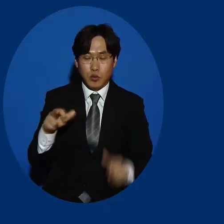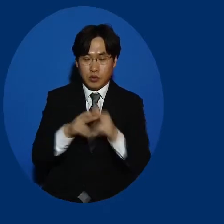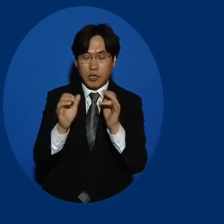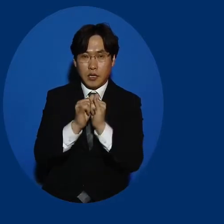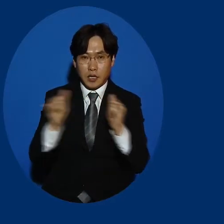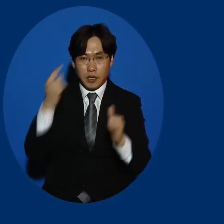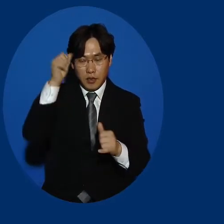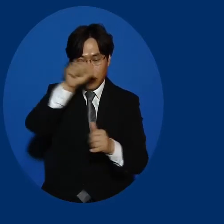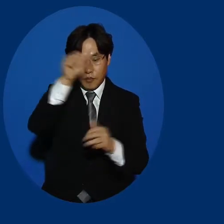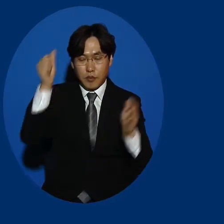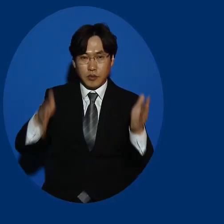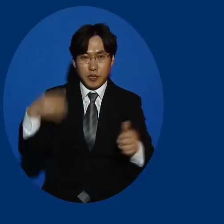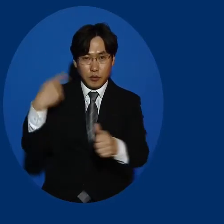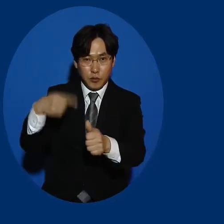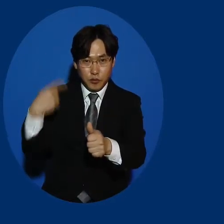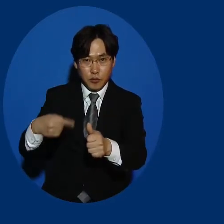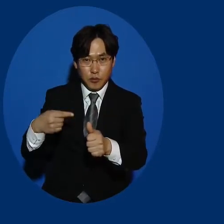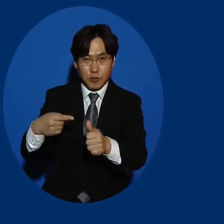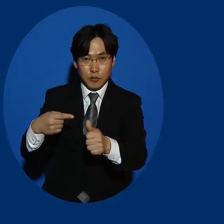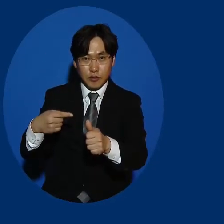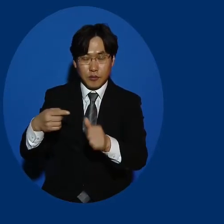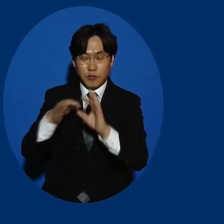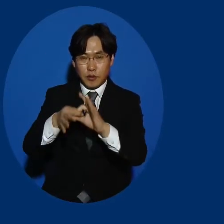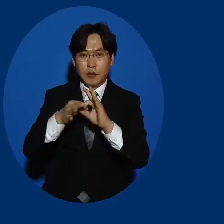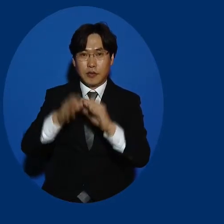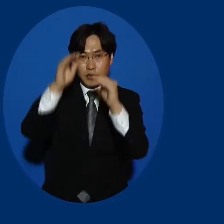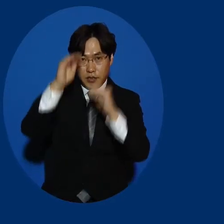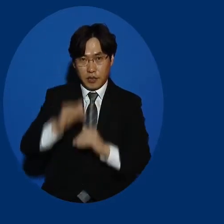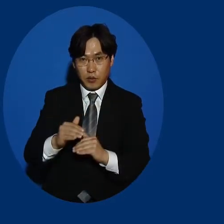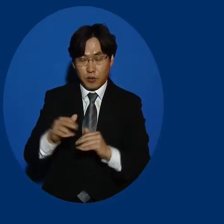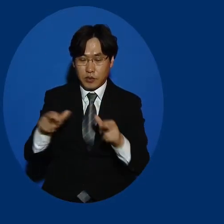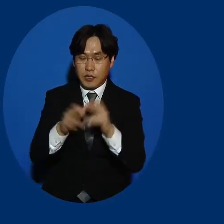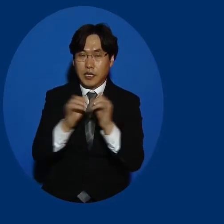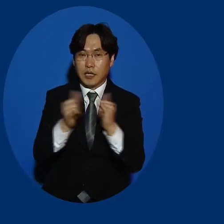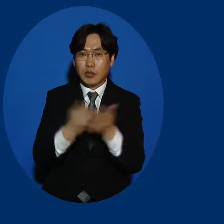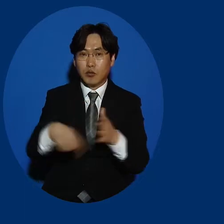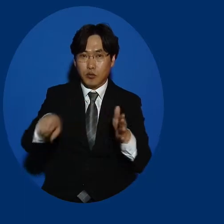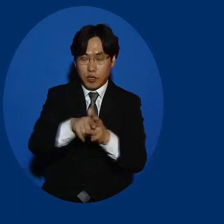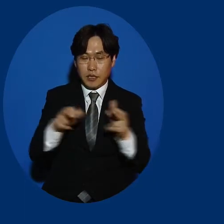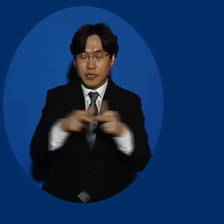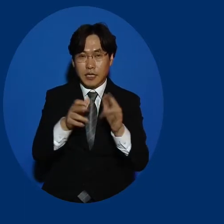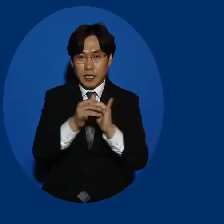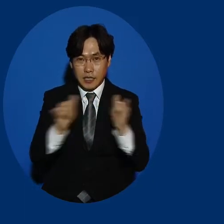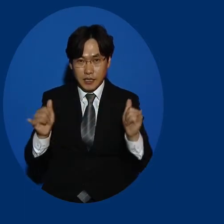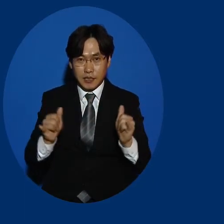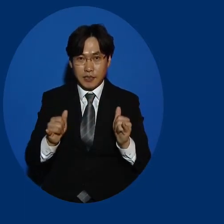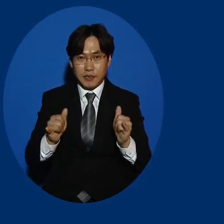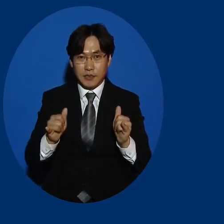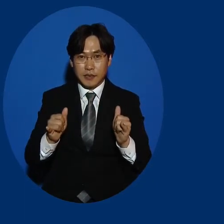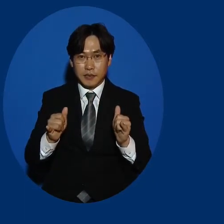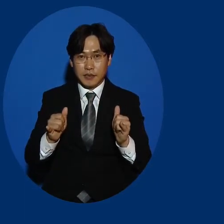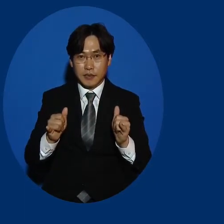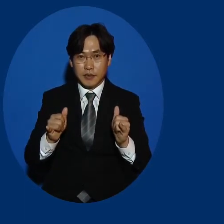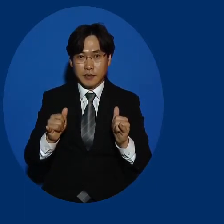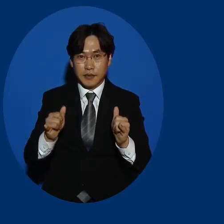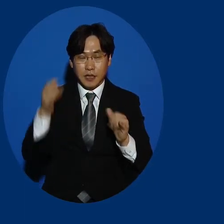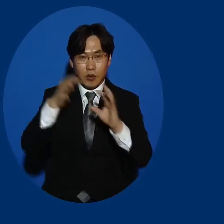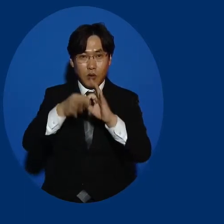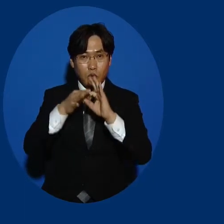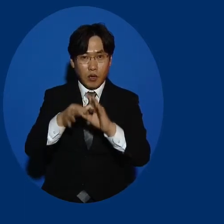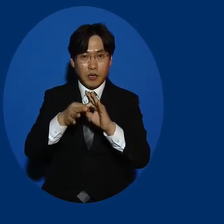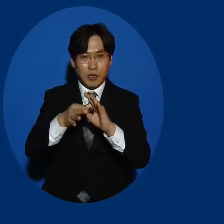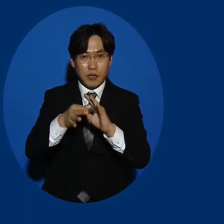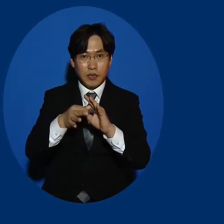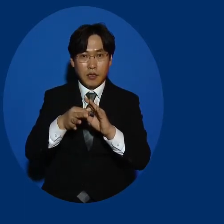장애인 평생교육 지원 방향으로 제시해 주셨던 장애인을 위한 장애인에 의한 장애인에 관한 장애인에